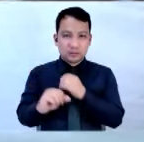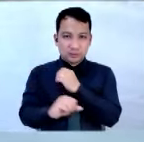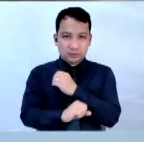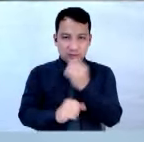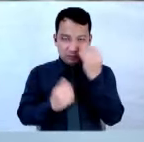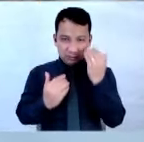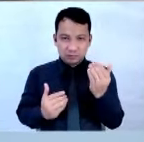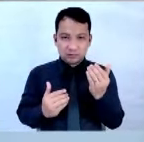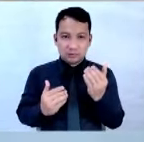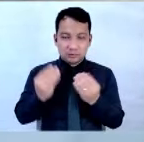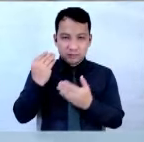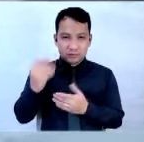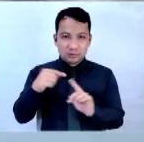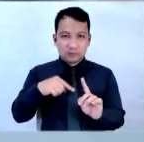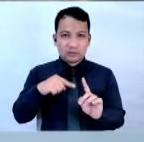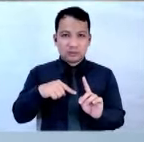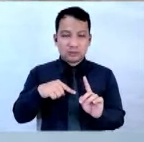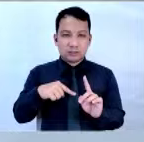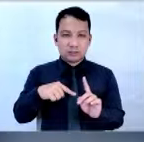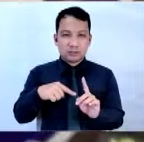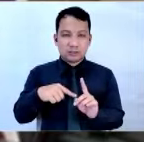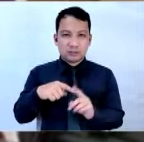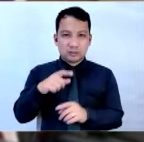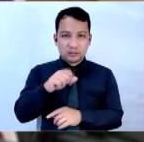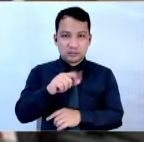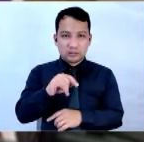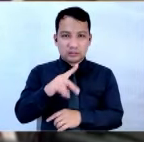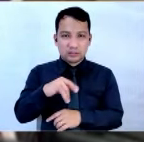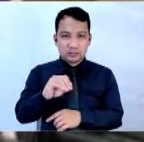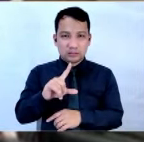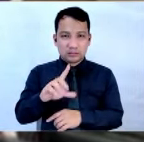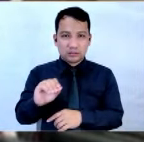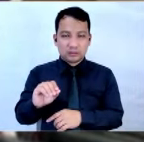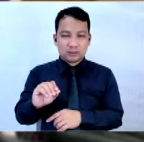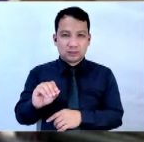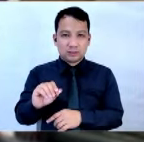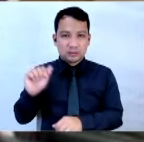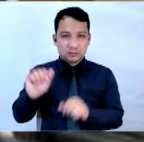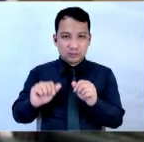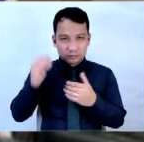suspect ang isa pang convenience store sa Antipolo. Siguro na assess nila na